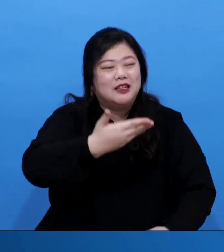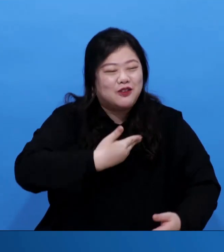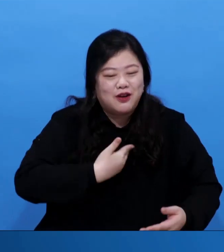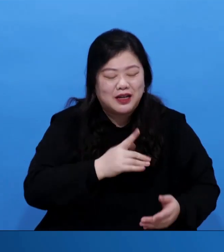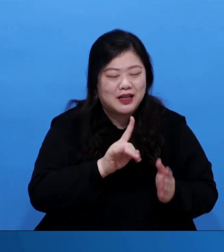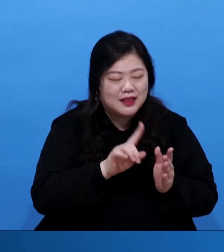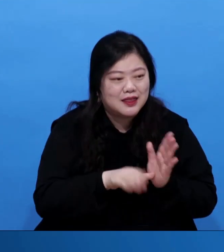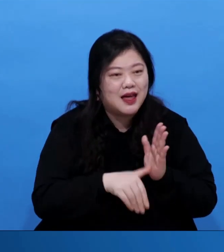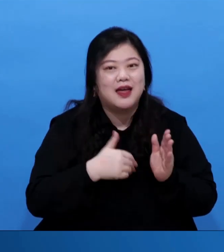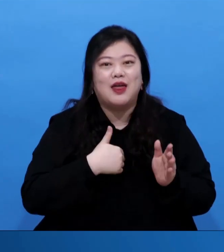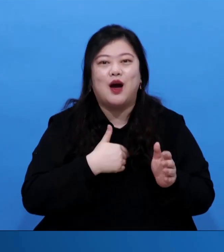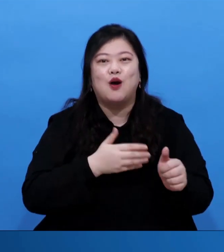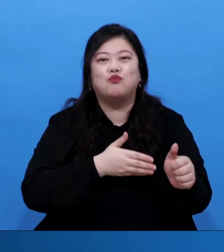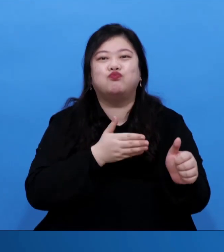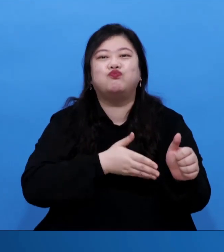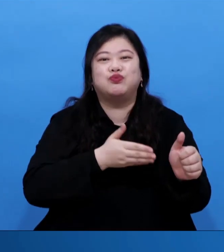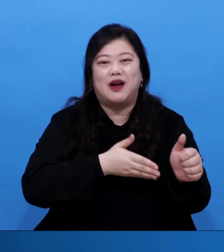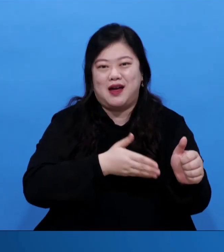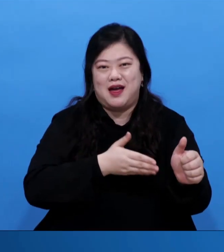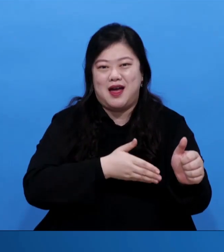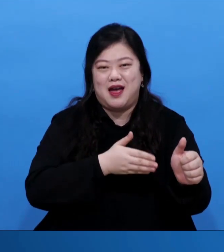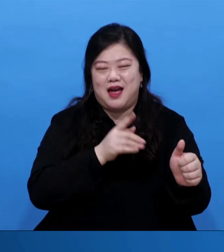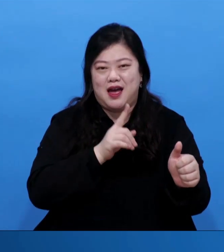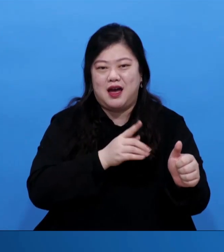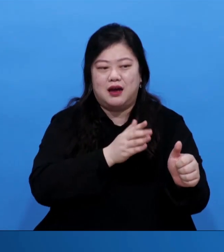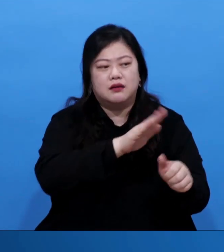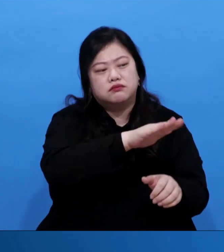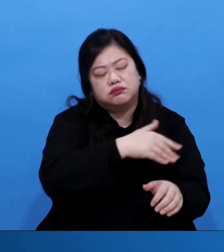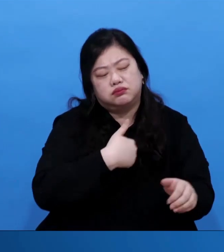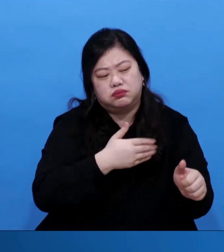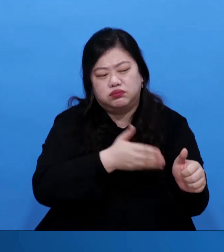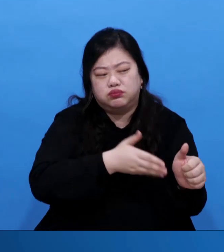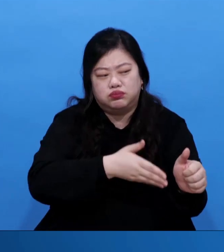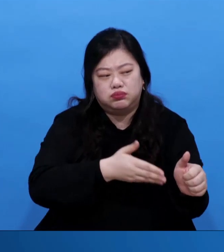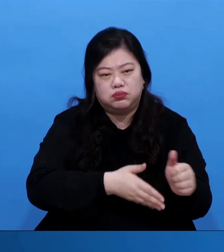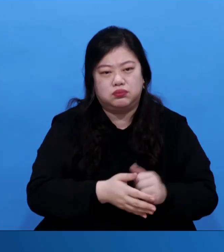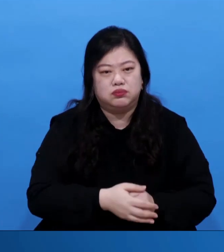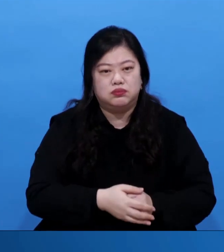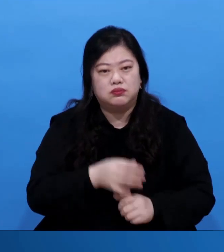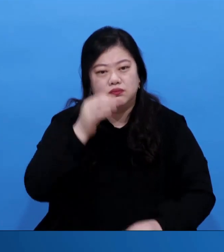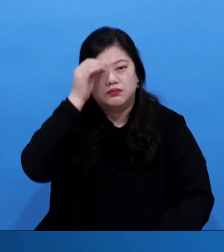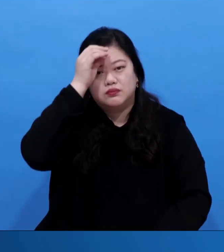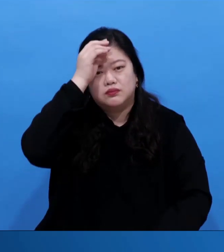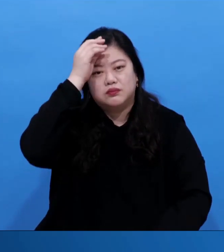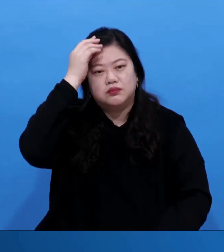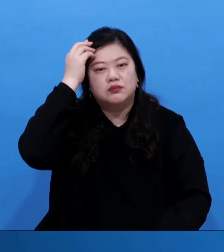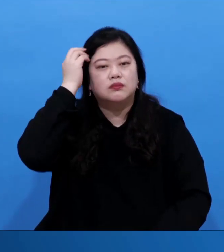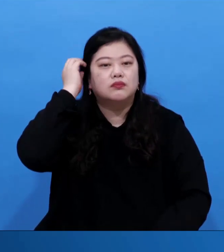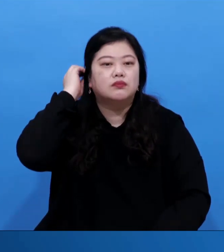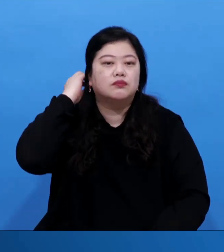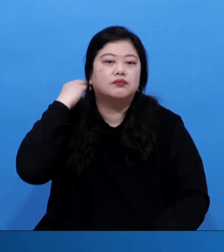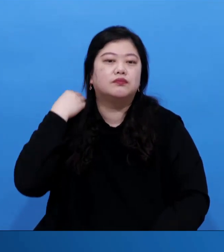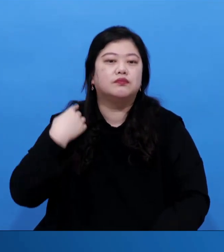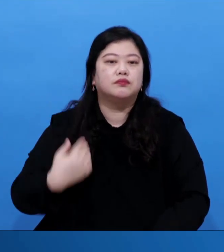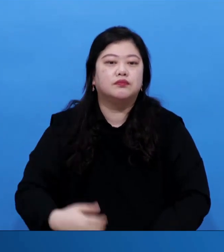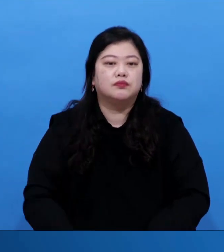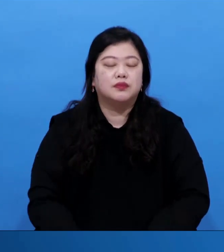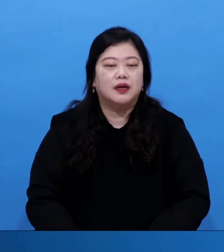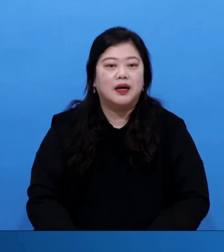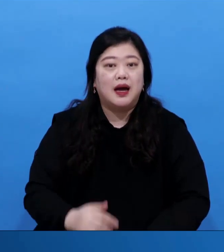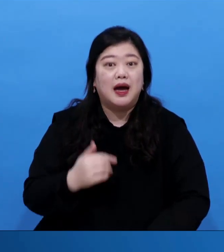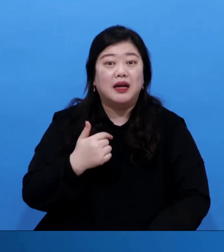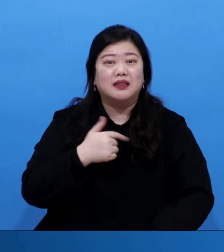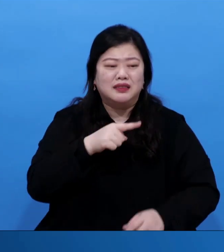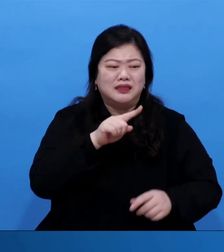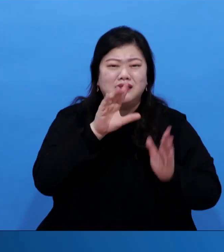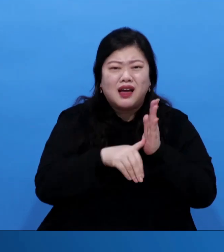request. 뭐 부탁했겠습니까? What kind of request? 나는 그 동네에서면요. 되게 떠드는 사람 와 불러 팬다니까요. Then when I was